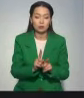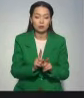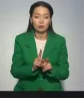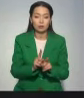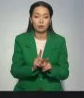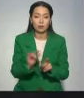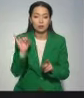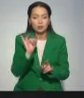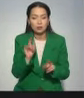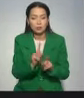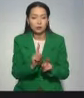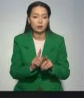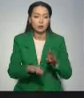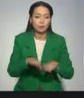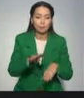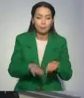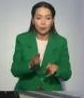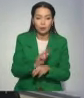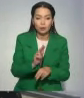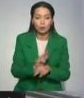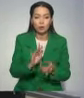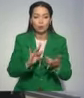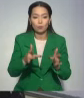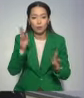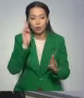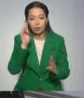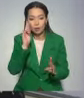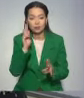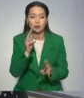практика она лебелями онлайн-курсардан